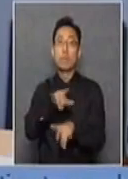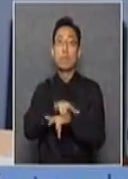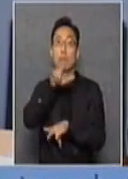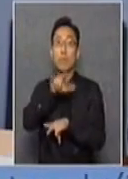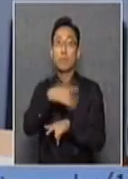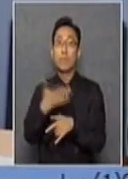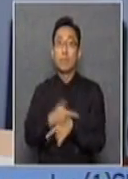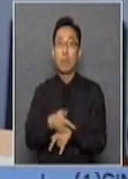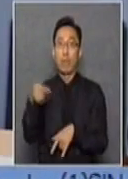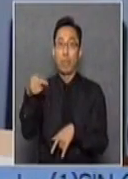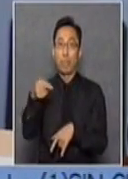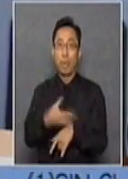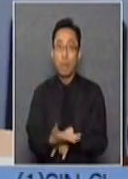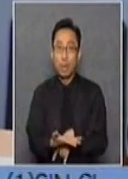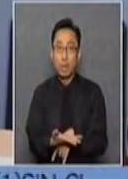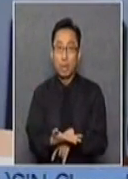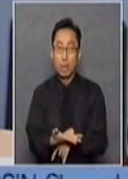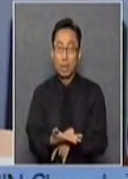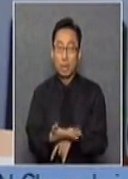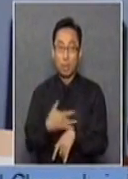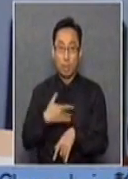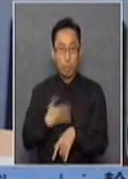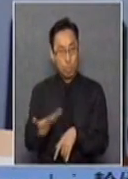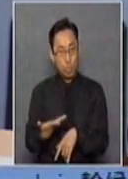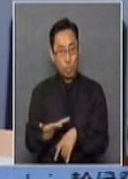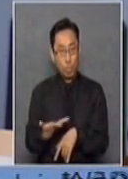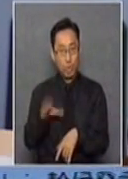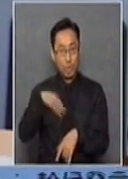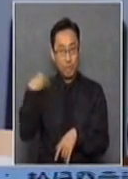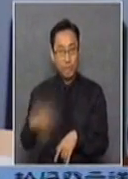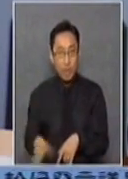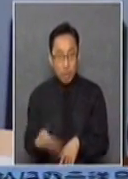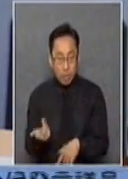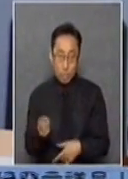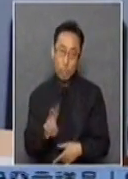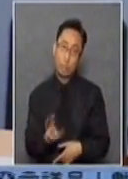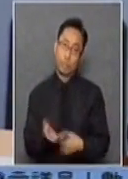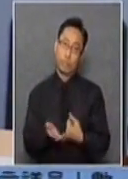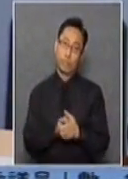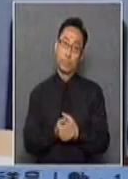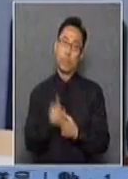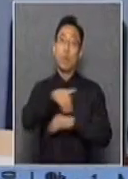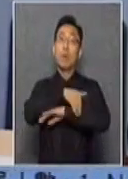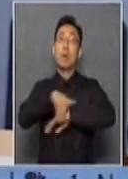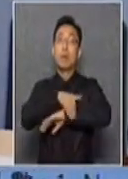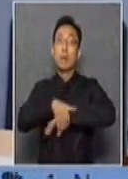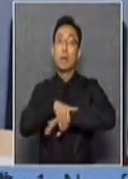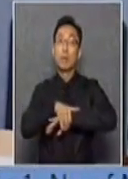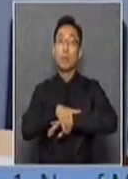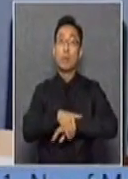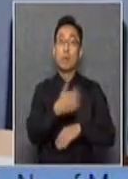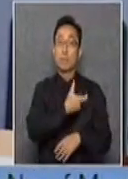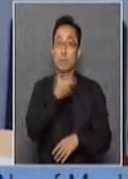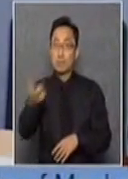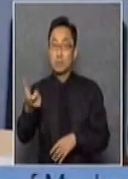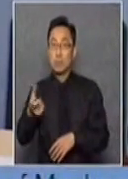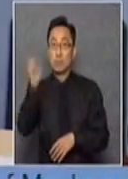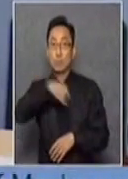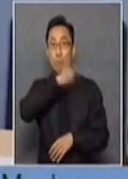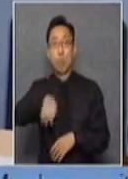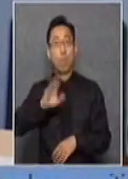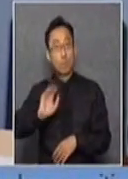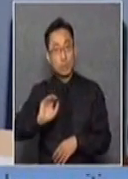麼硬了，是不是啊？他就算你真的有政策去拿錢都錯得的了，我是